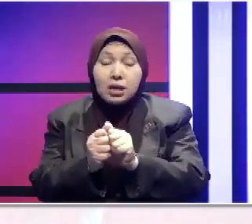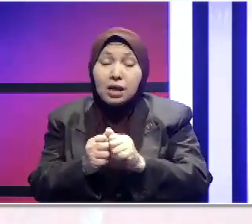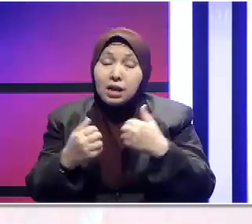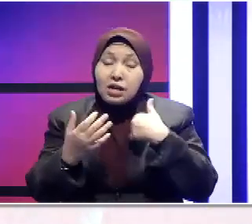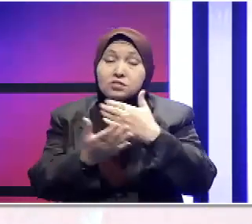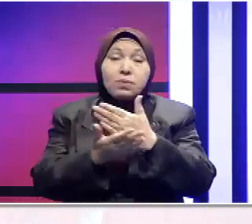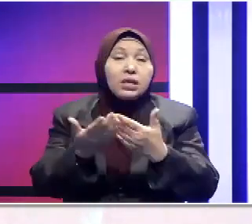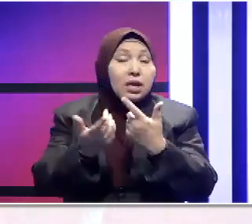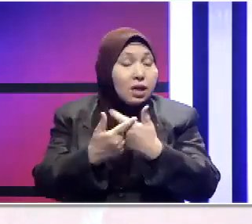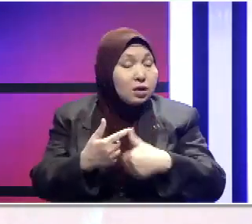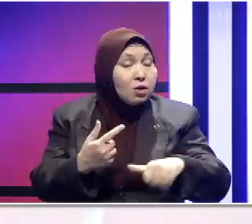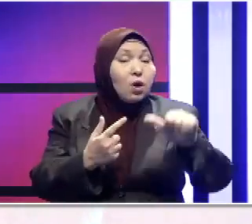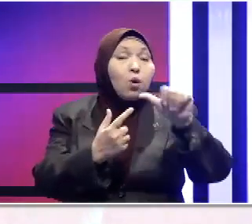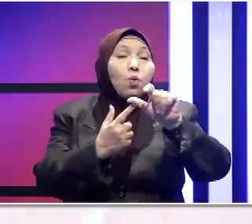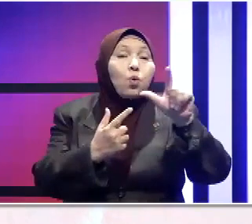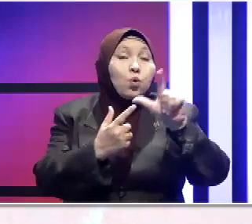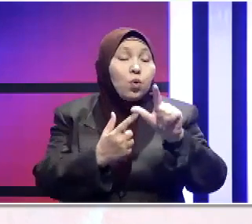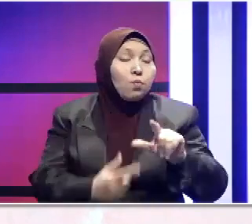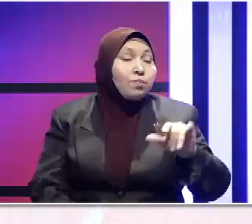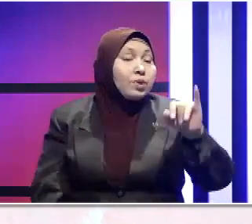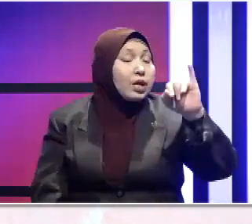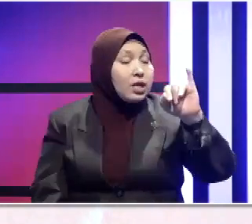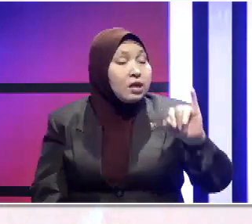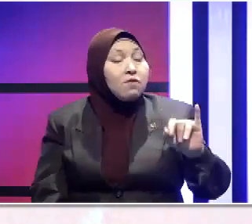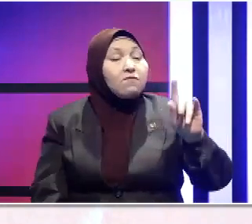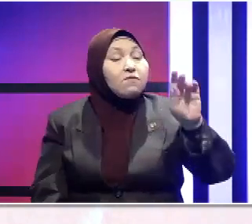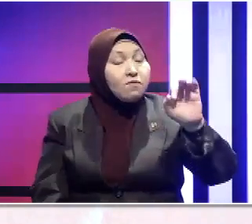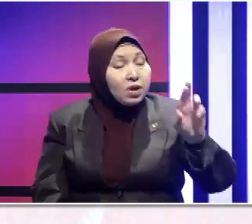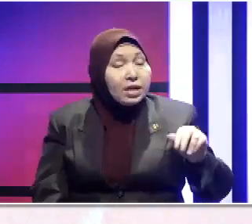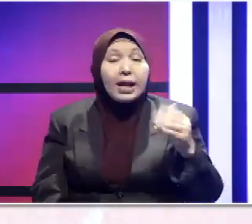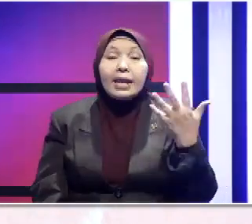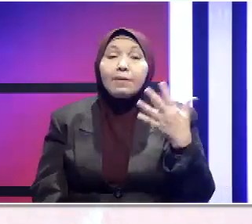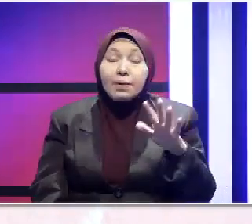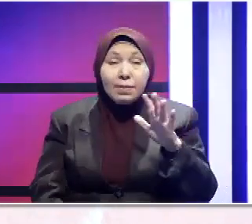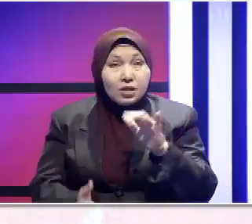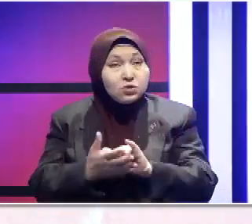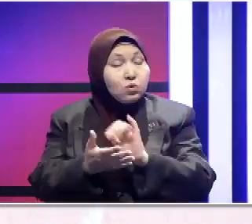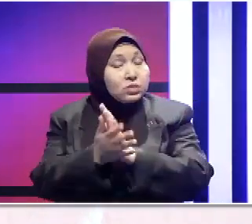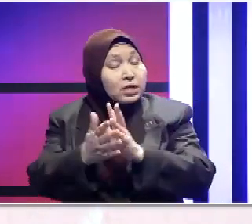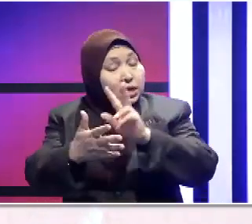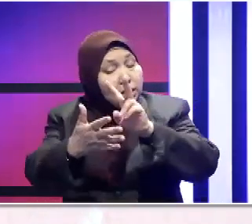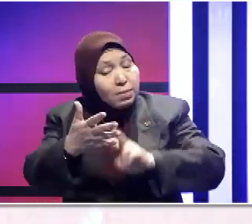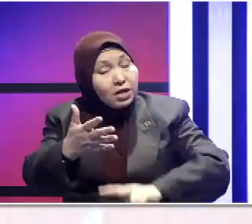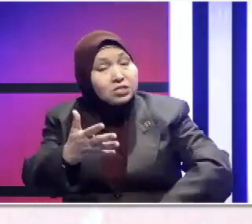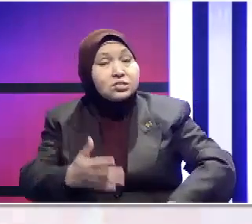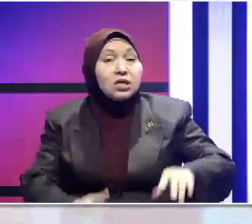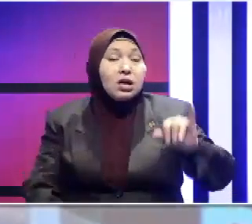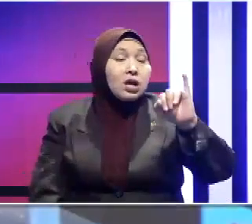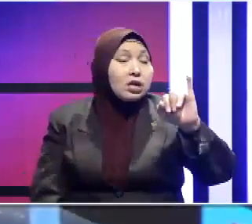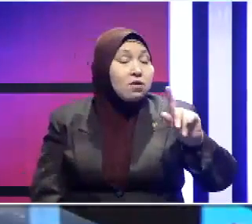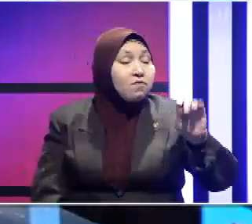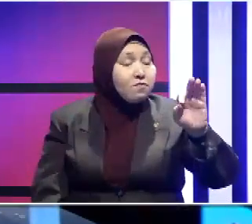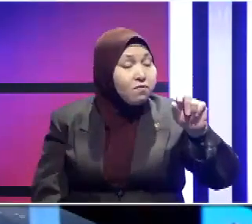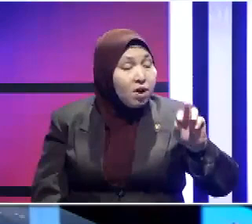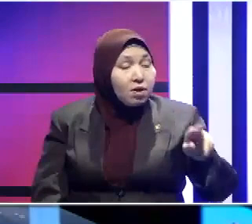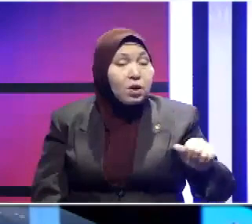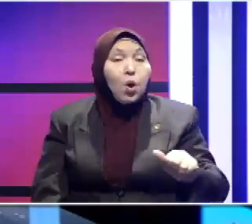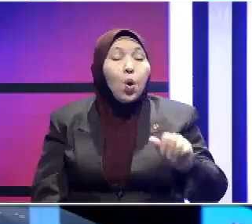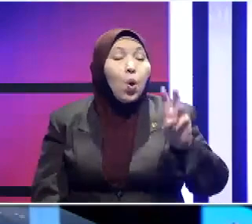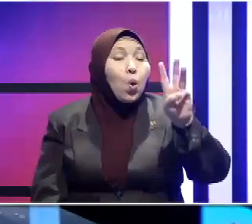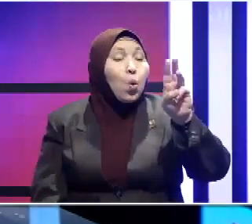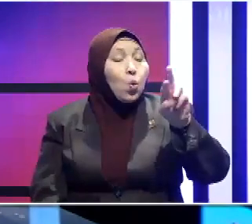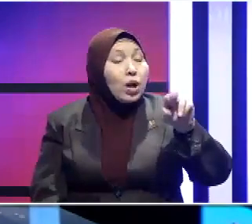adalah sebagai DPD huruf-huruf ikhfa Haqiqi yang 15 to make dibaca secara Eva weddings